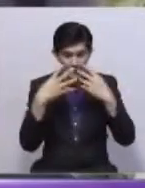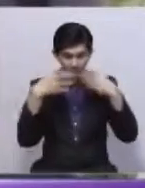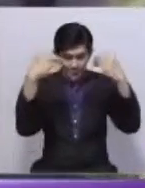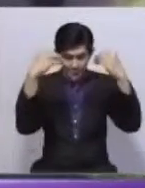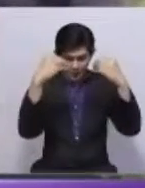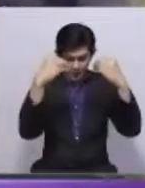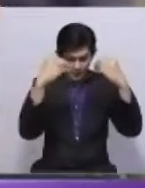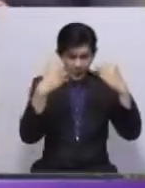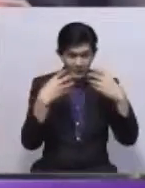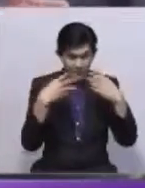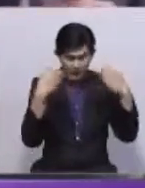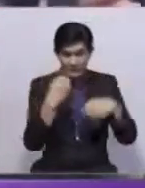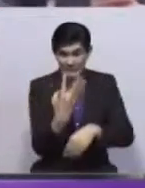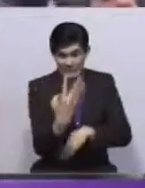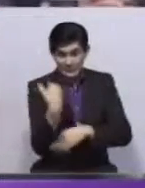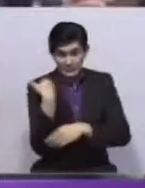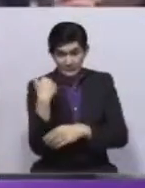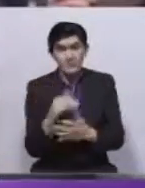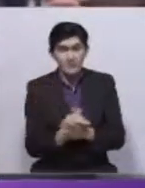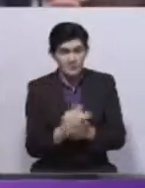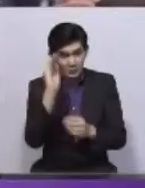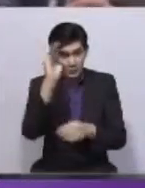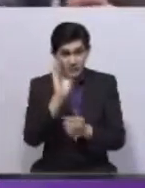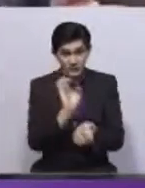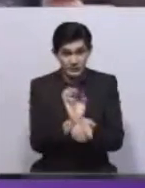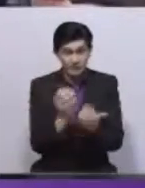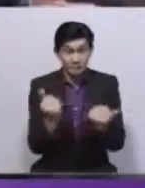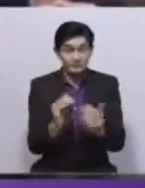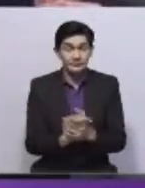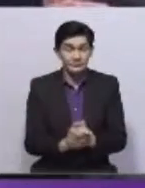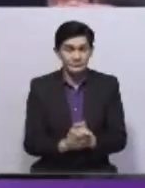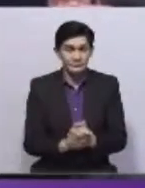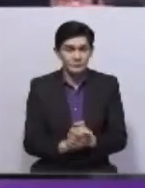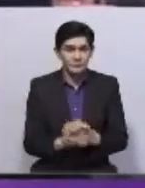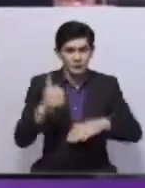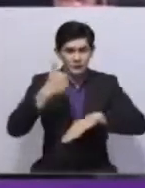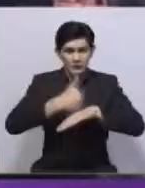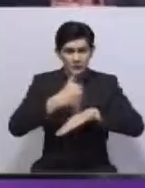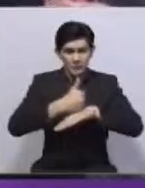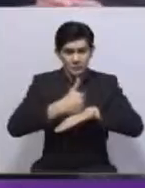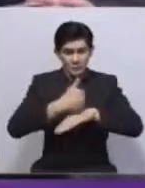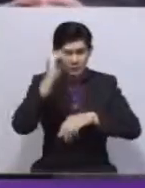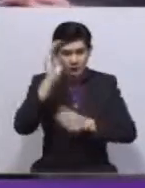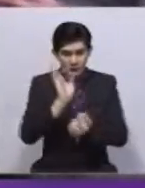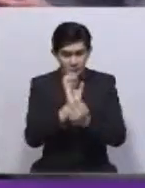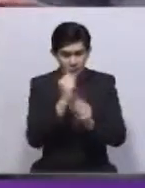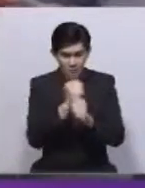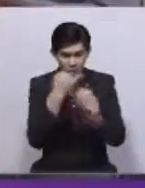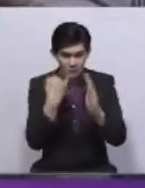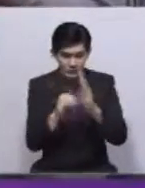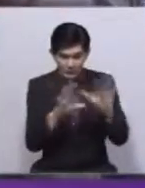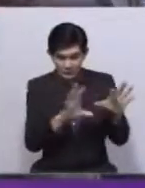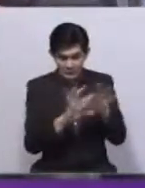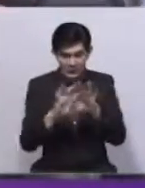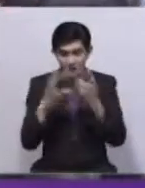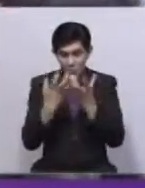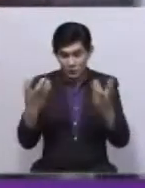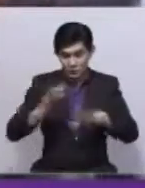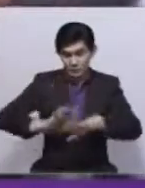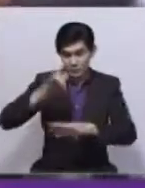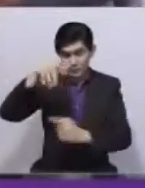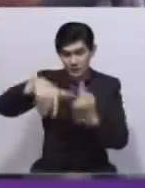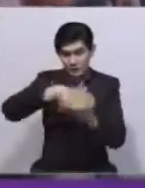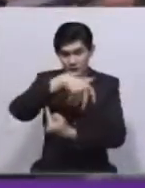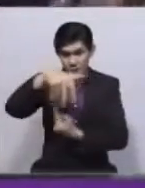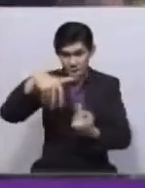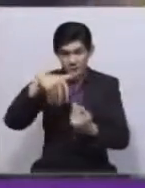คู่4กิ่งพลตำรวจตรีปัญญาปิ่นสุขผู้บังคับการปราบปรามการกระทำความผิดเกี่ยวกับทรัพยากรธรรมช